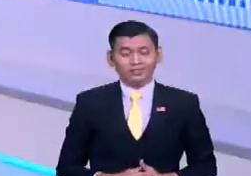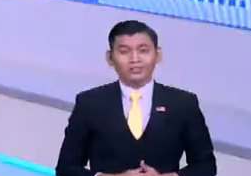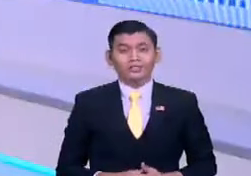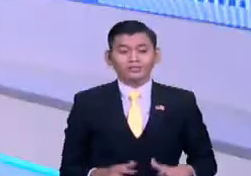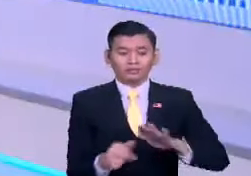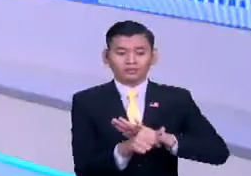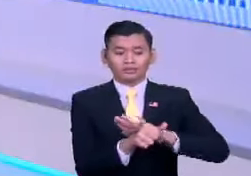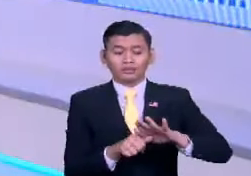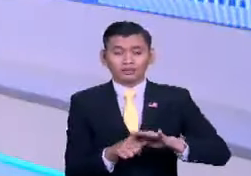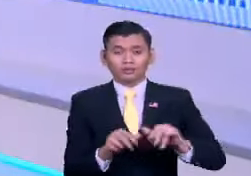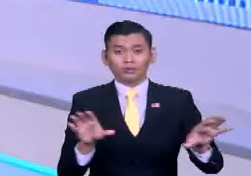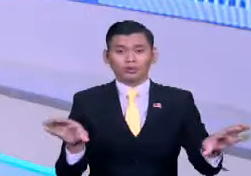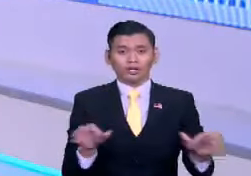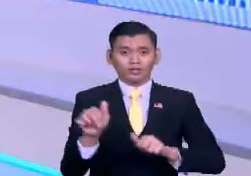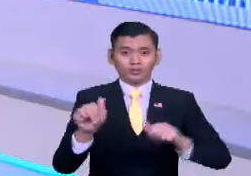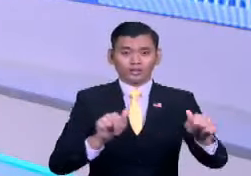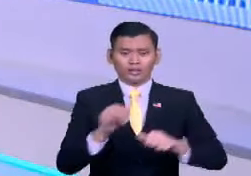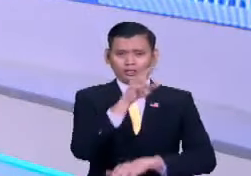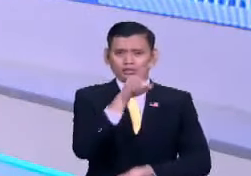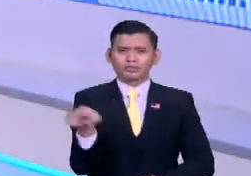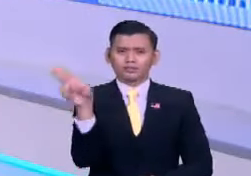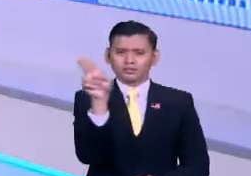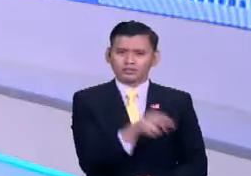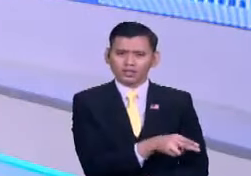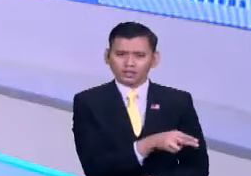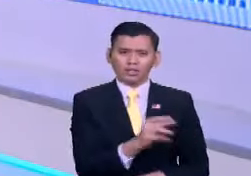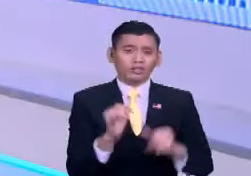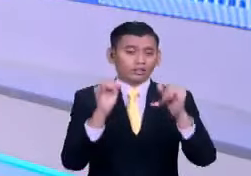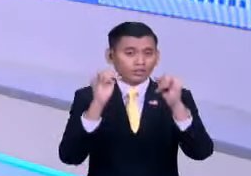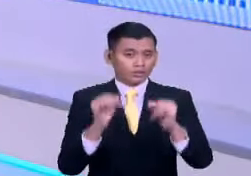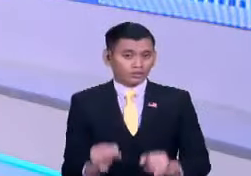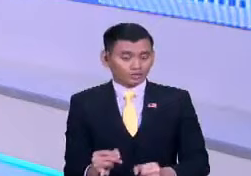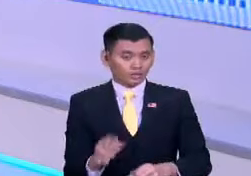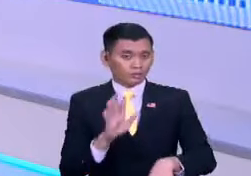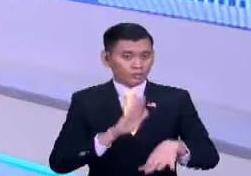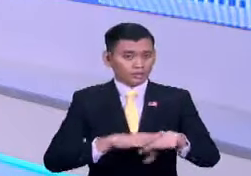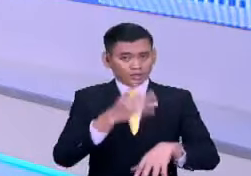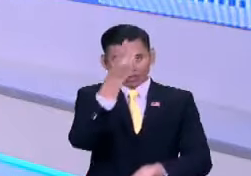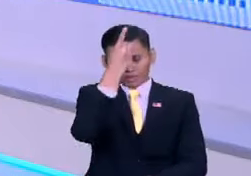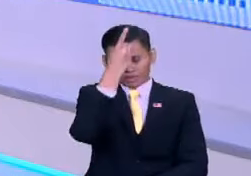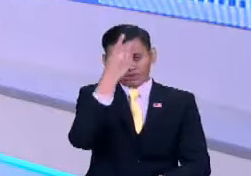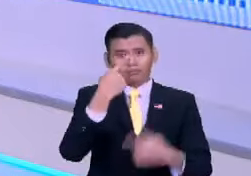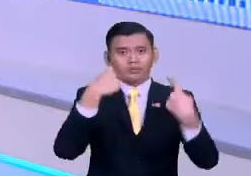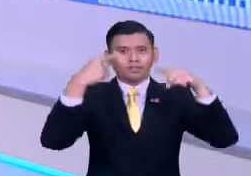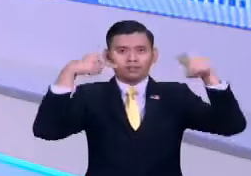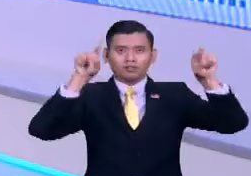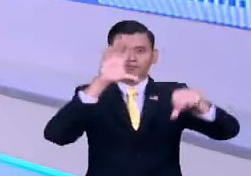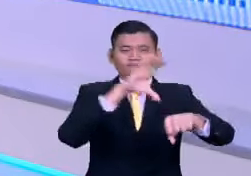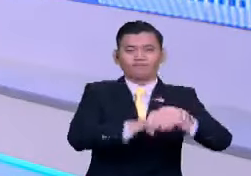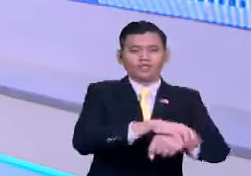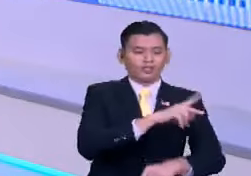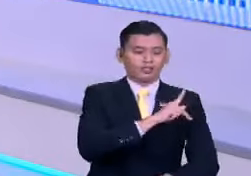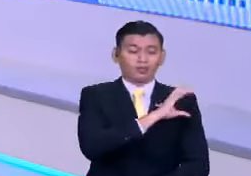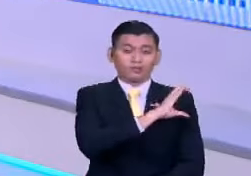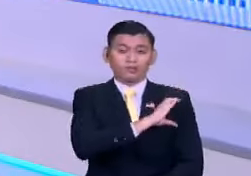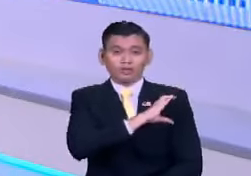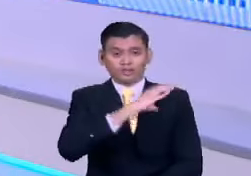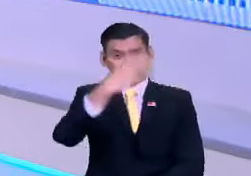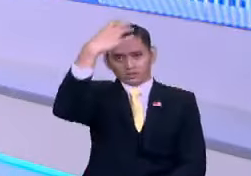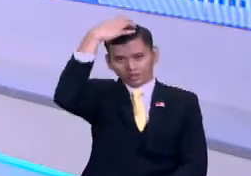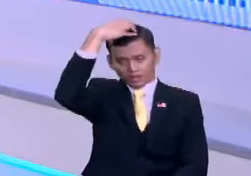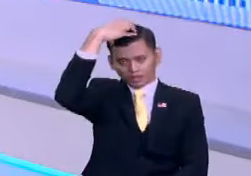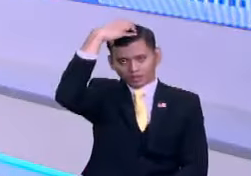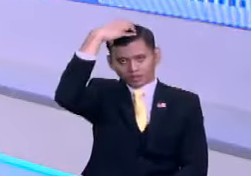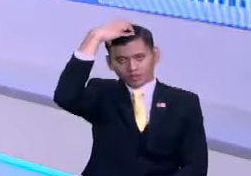Sindiket kegiatan haram didalangi seorang individu bergelar Datuk Berjaya ditumpaskan. Ketua Polis Selangor Datuk Arjunaidi